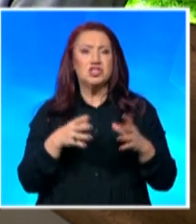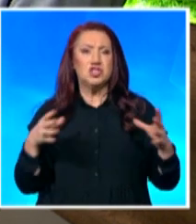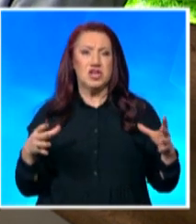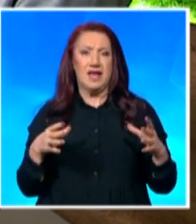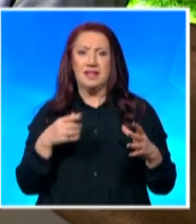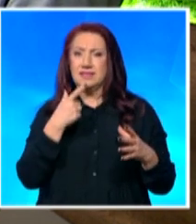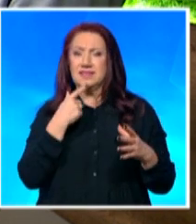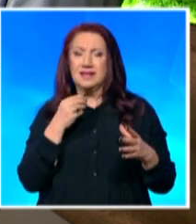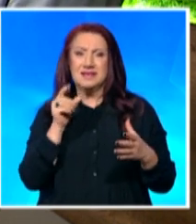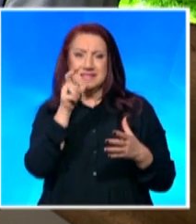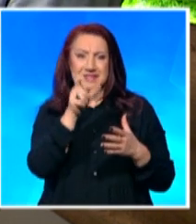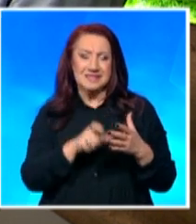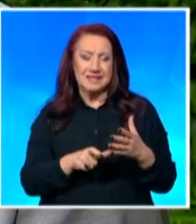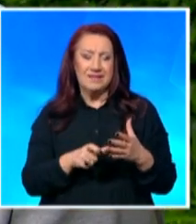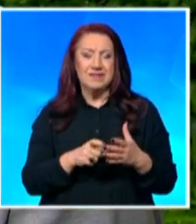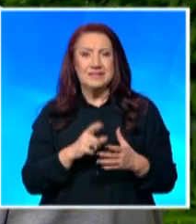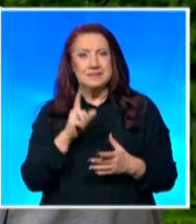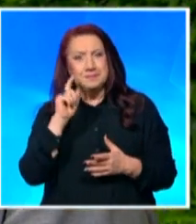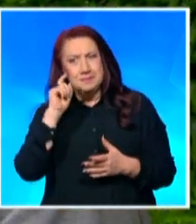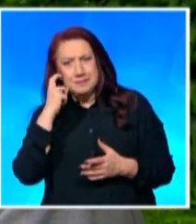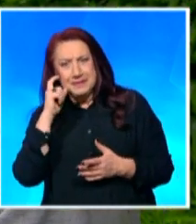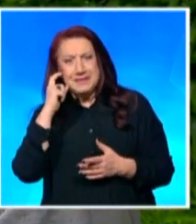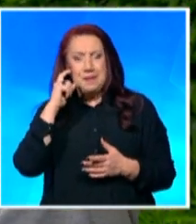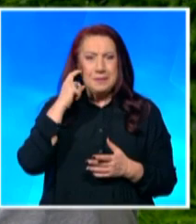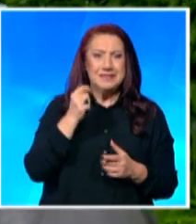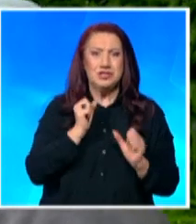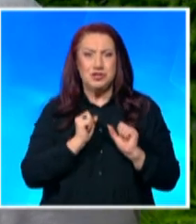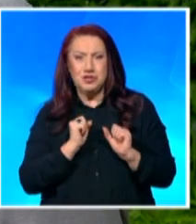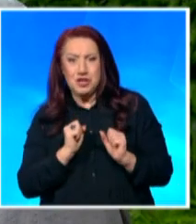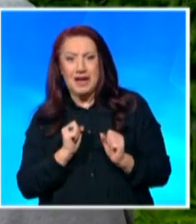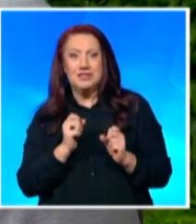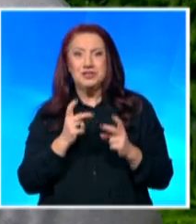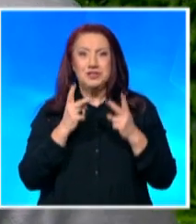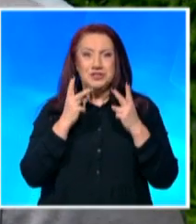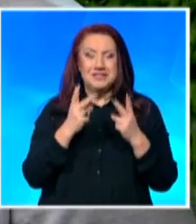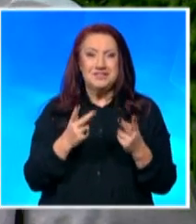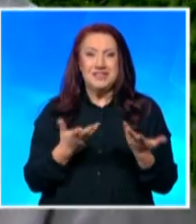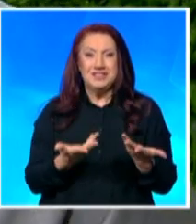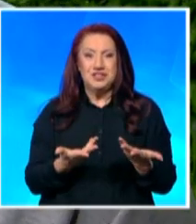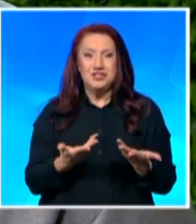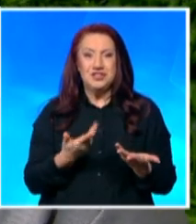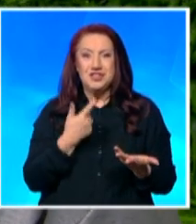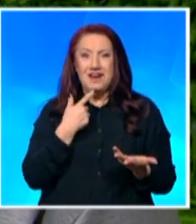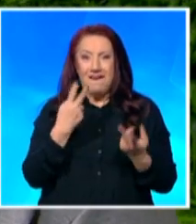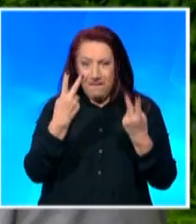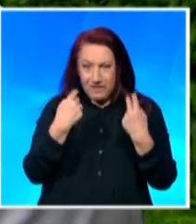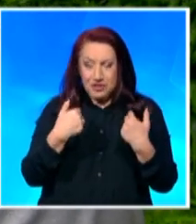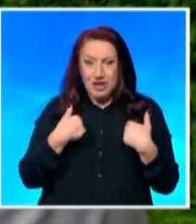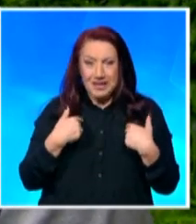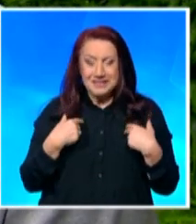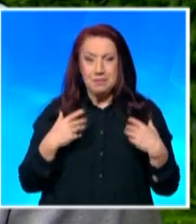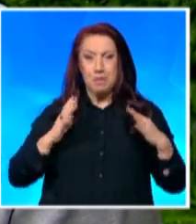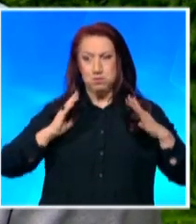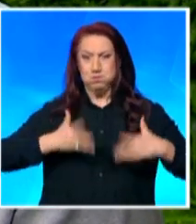спане. Ма не спане, чакаш и то чакаш, за да отидеш там да ти дадат една екипировка, да кажеш, ти виж, аз имам тениска на националния